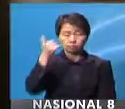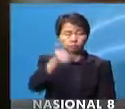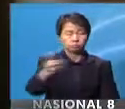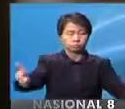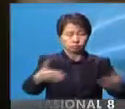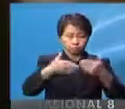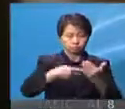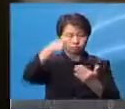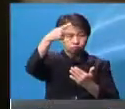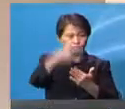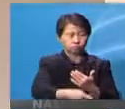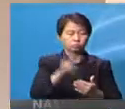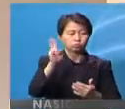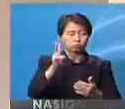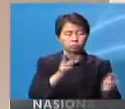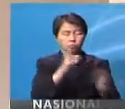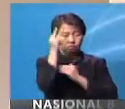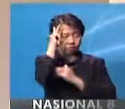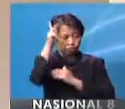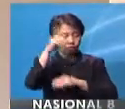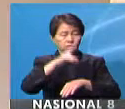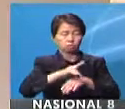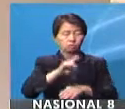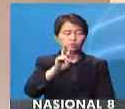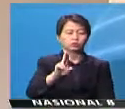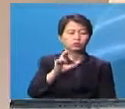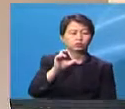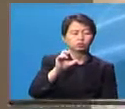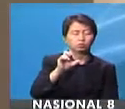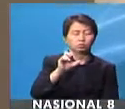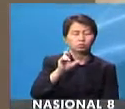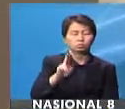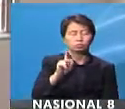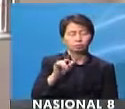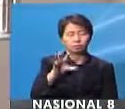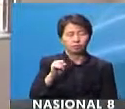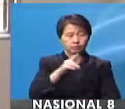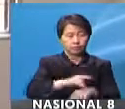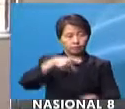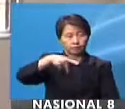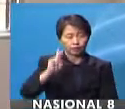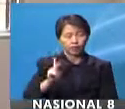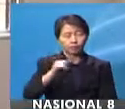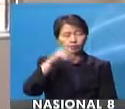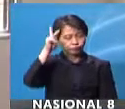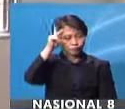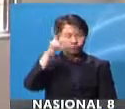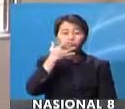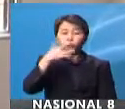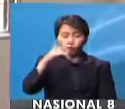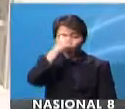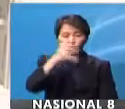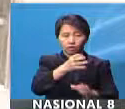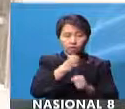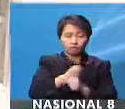penutup program gender Siri du peringkat Negeri Kelantan di Universiti Malaysia Kelantan kampus kota di Pengkalan cepa Kelantan antara negeri yang bertuah